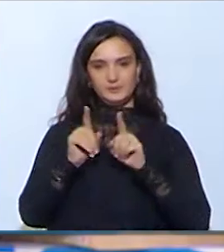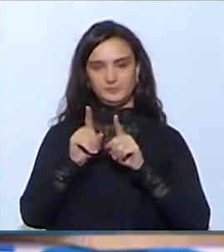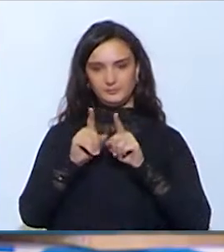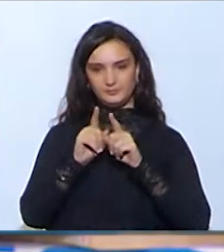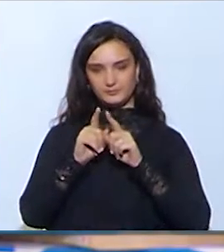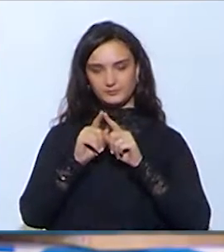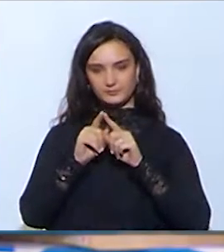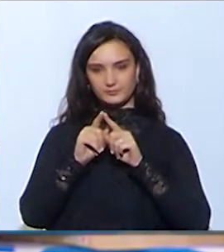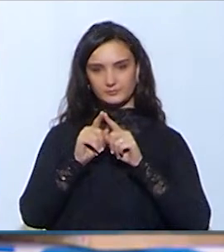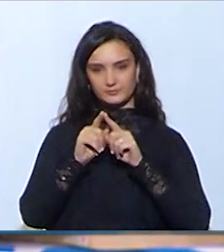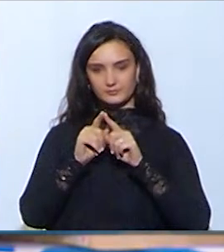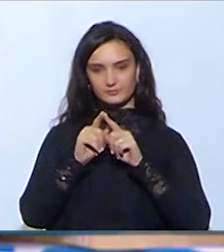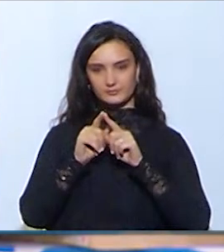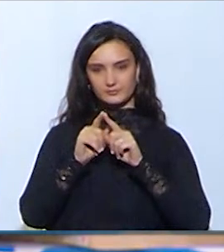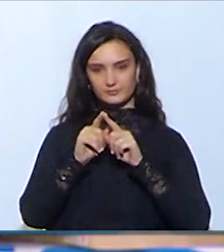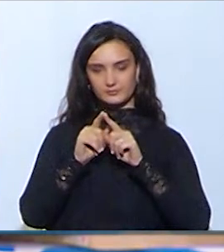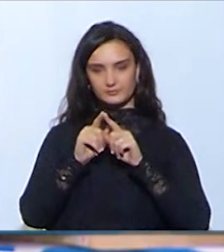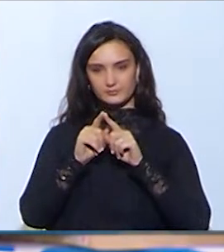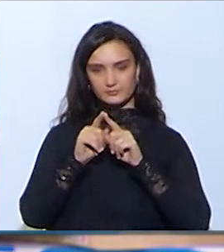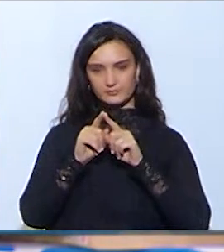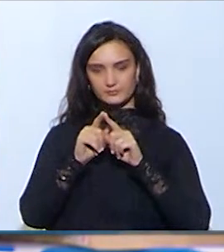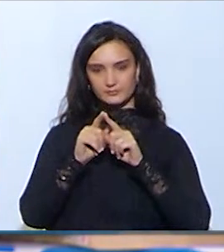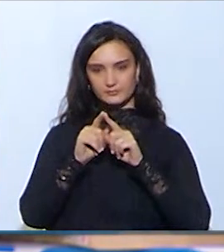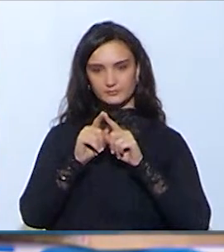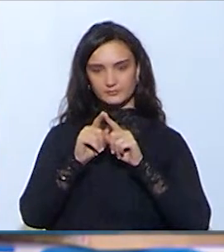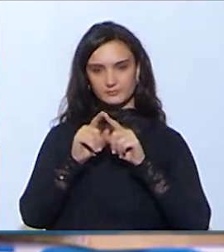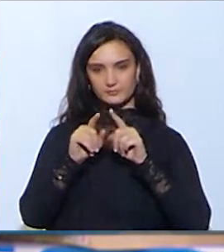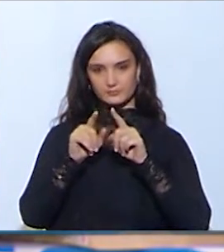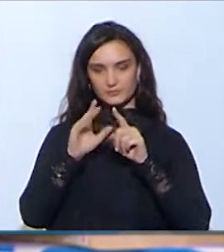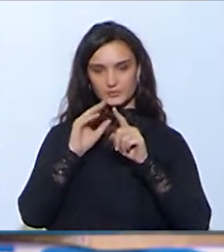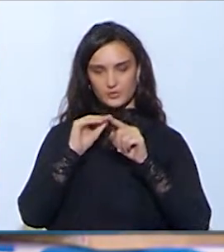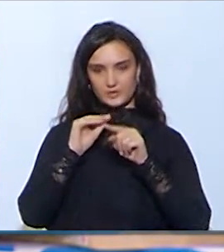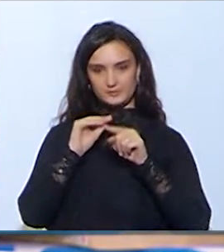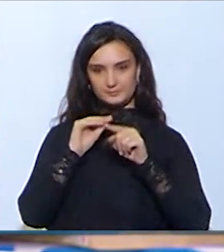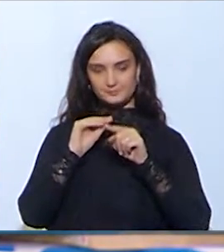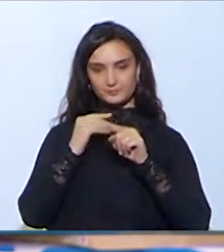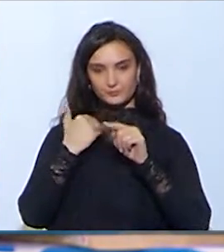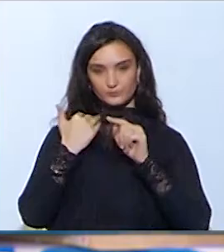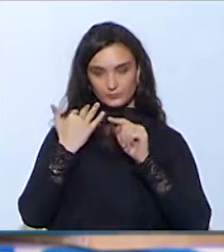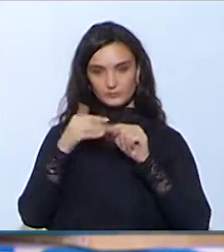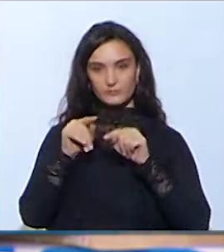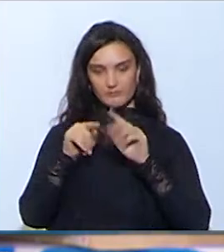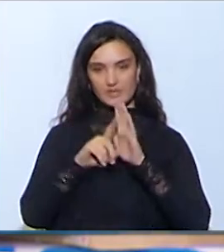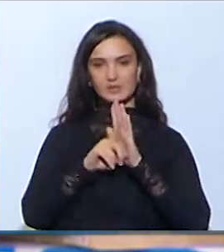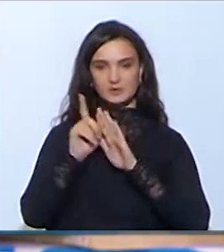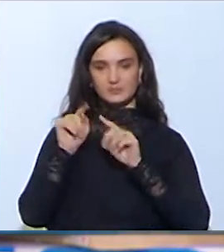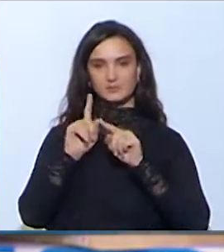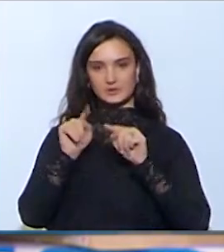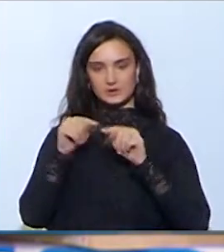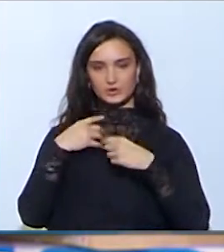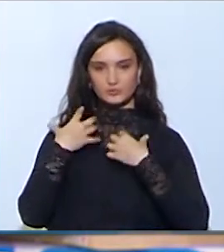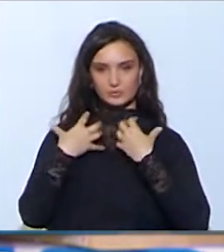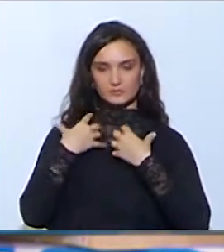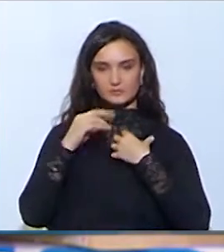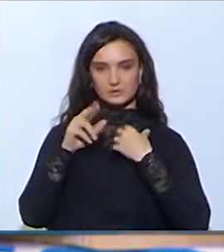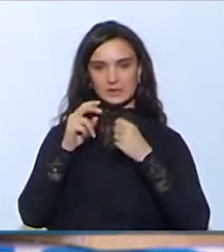იზრდება და დასახული გრაფიკიდან მეტნაკლებად როცა ამოვარდება, უკვე იწვევს რაღაცა